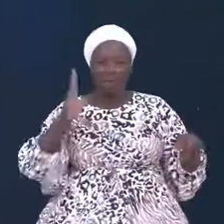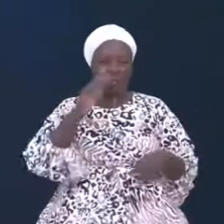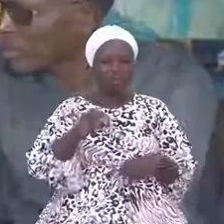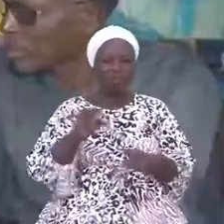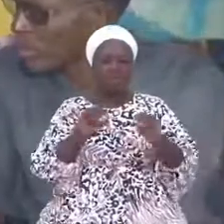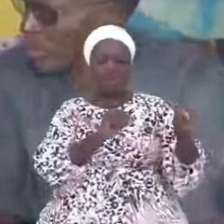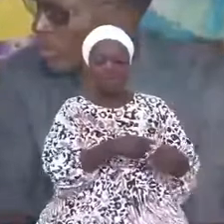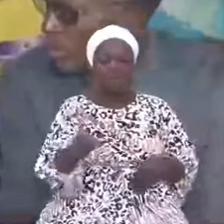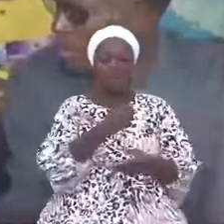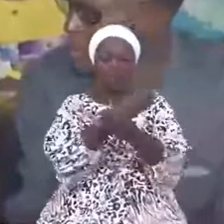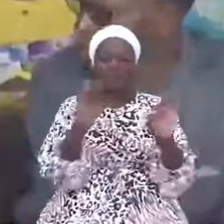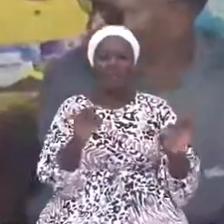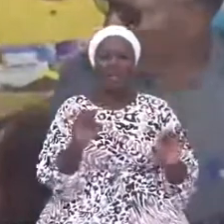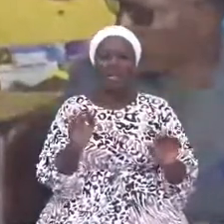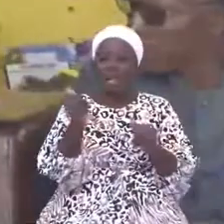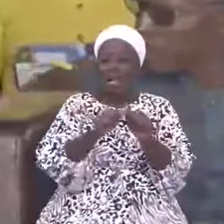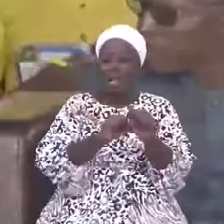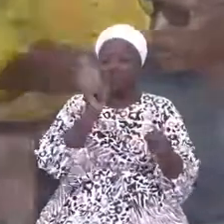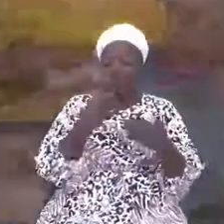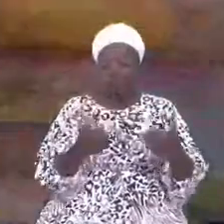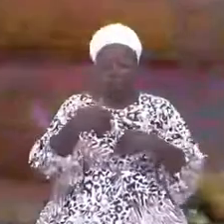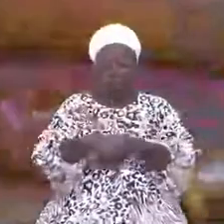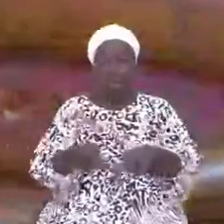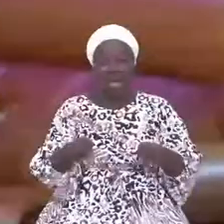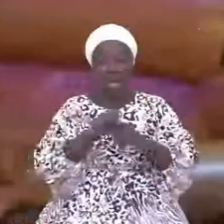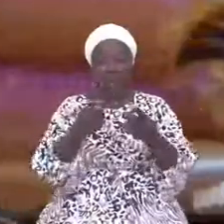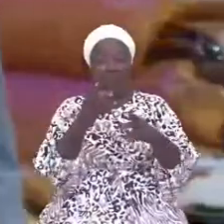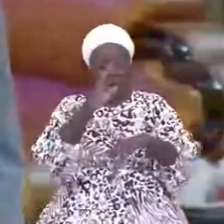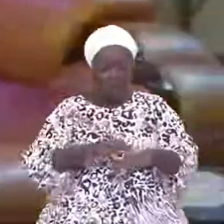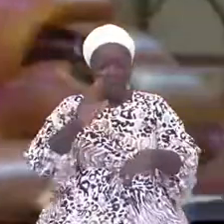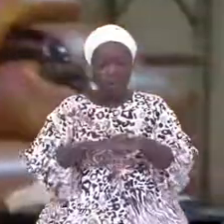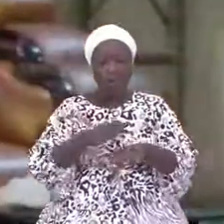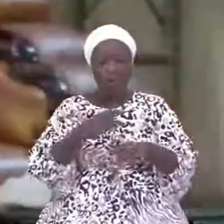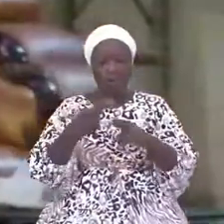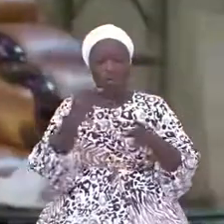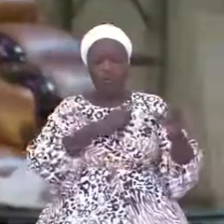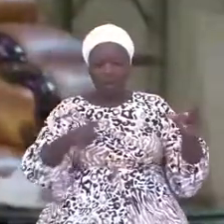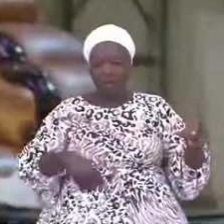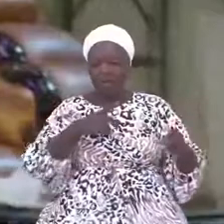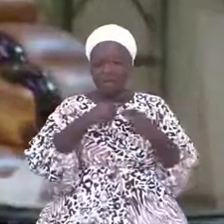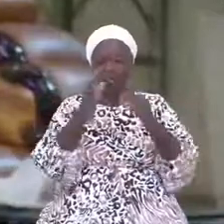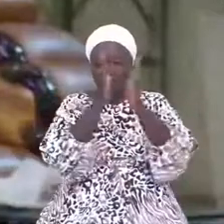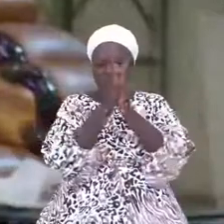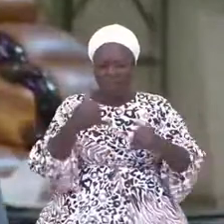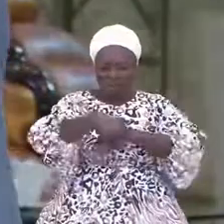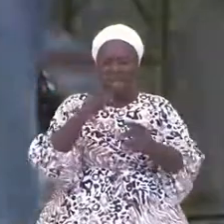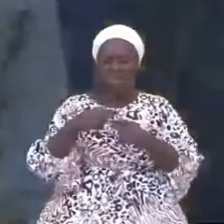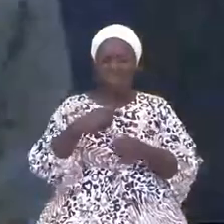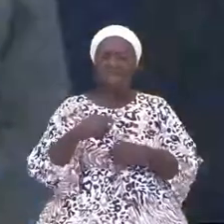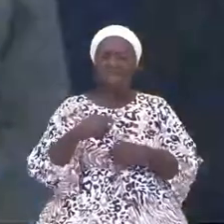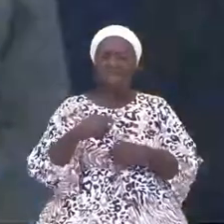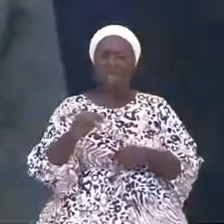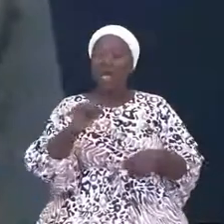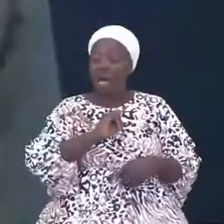la souillure, le Seigneur va les affranchir. Quiconque ce soit, nous invoquons